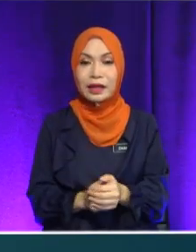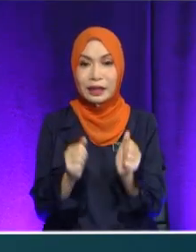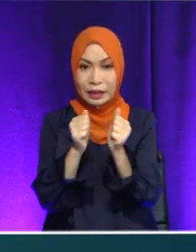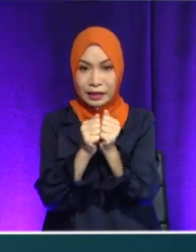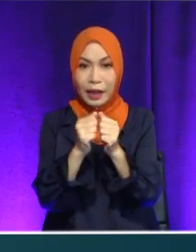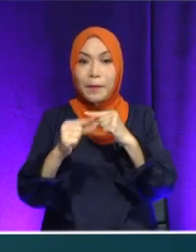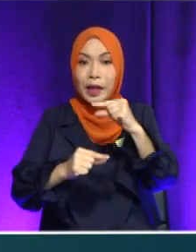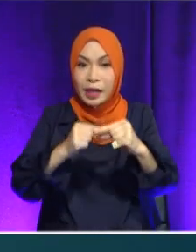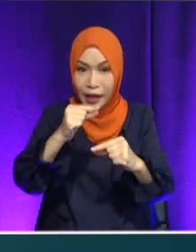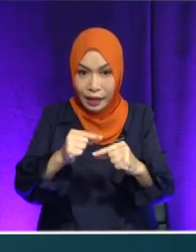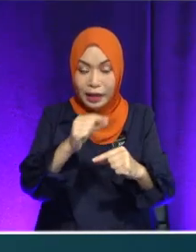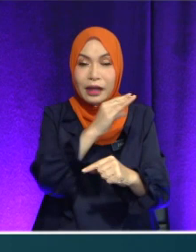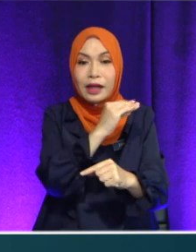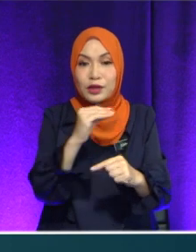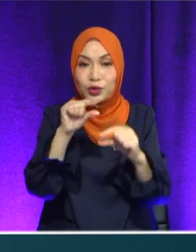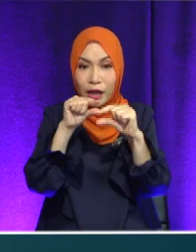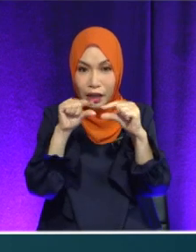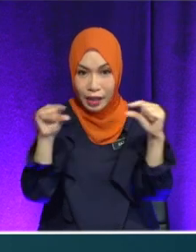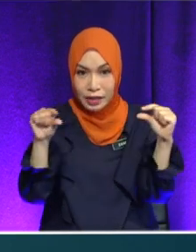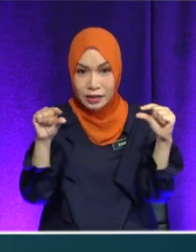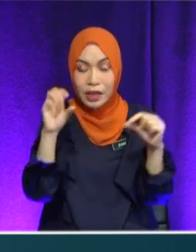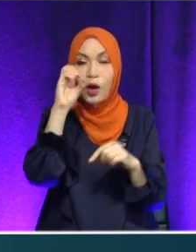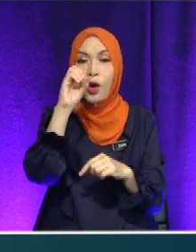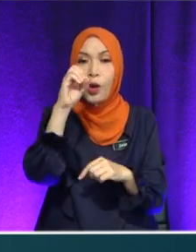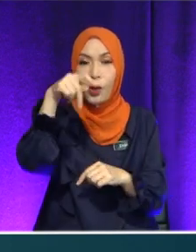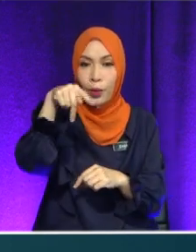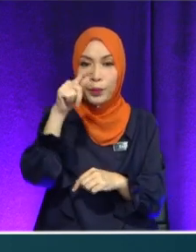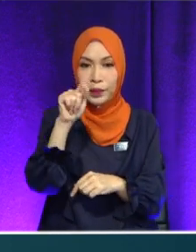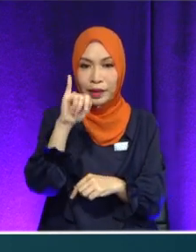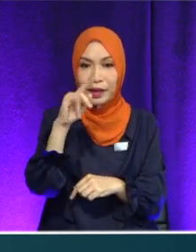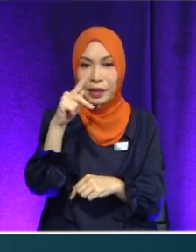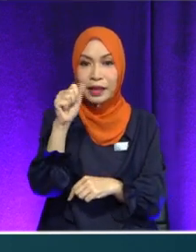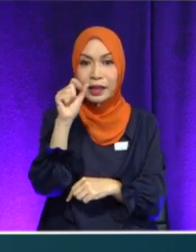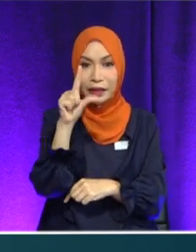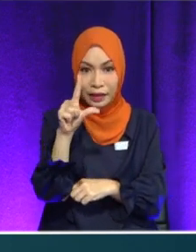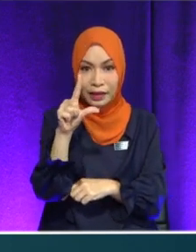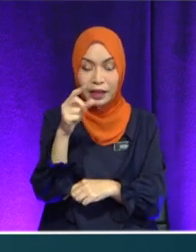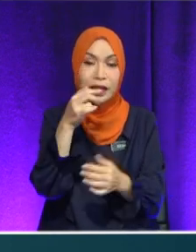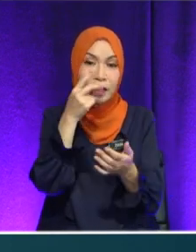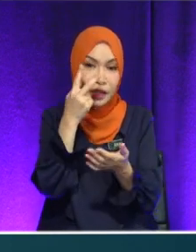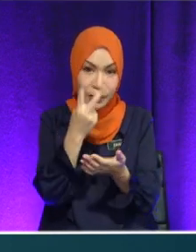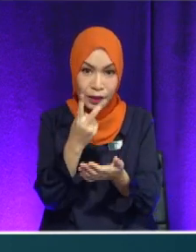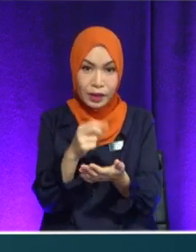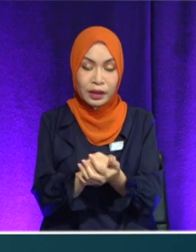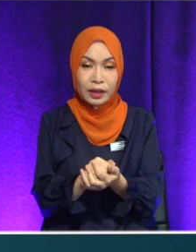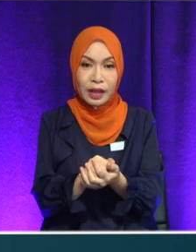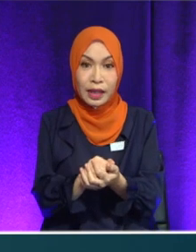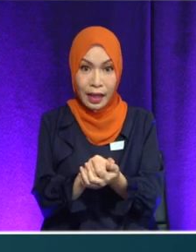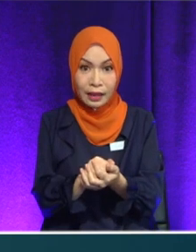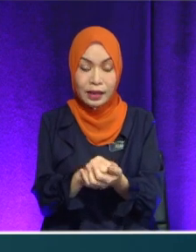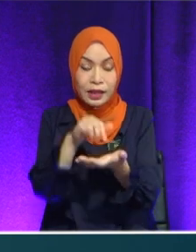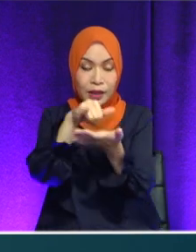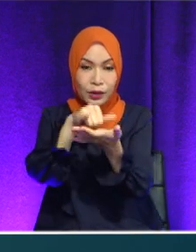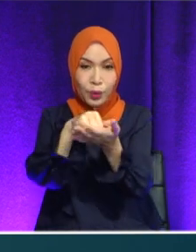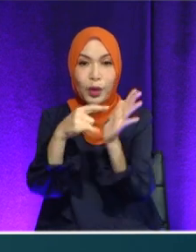pemilihan Gaisan Optika itu adalah berkaitan dengan pergerakan dan juga dimensi atas pembukaan